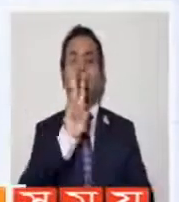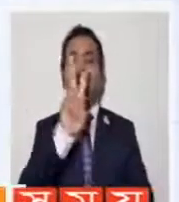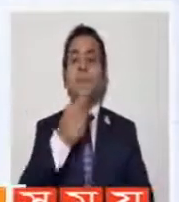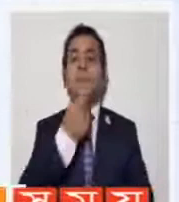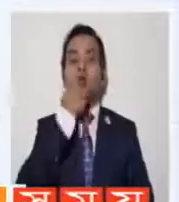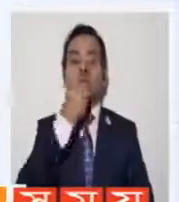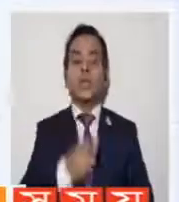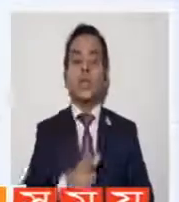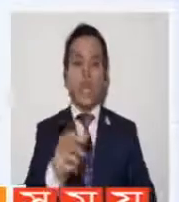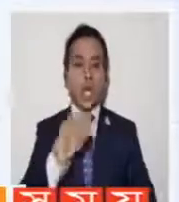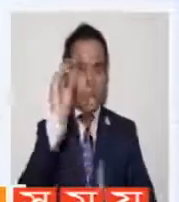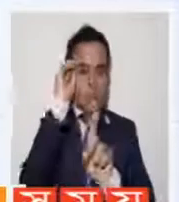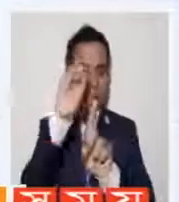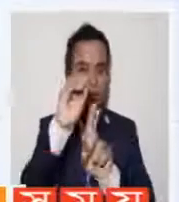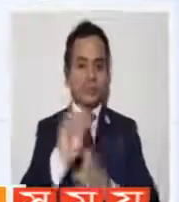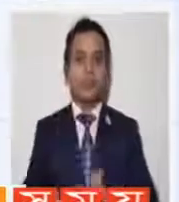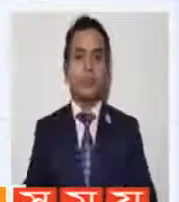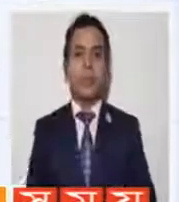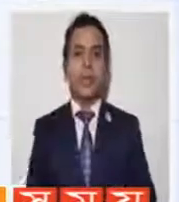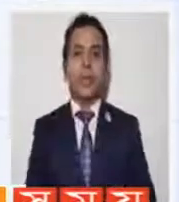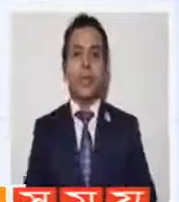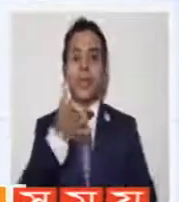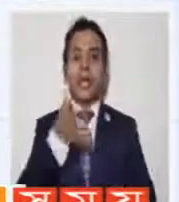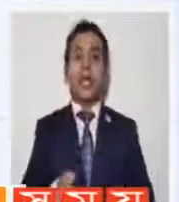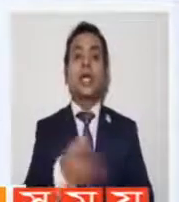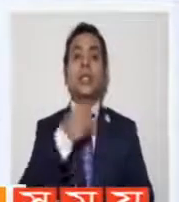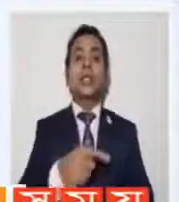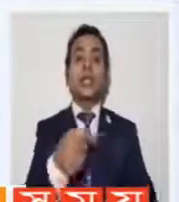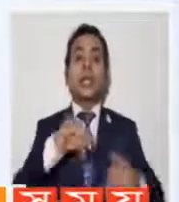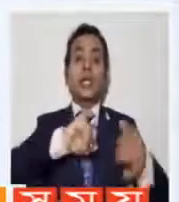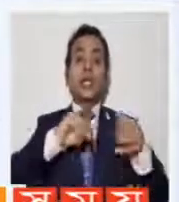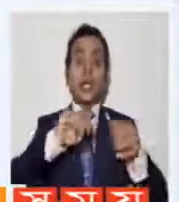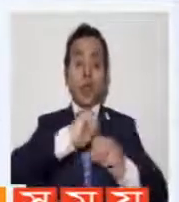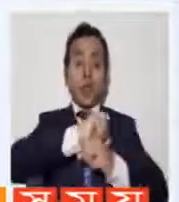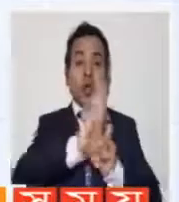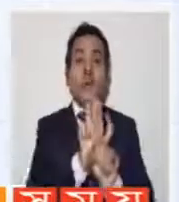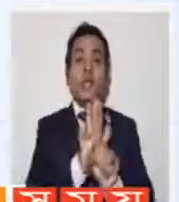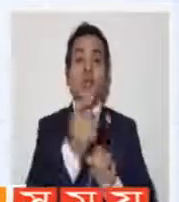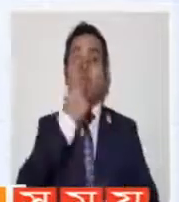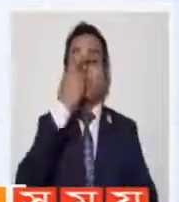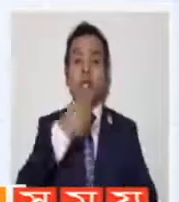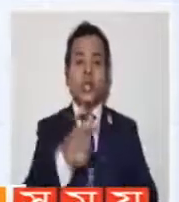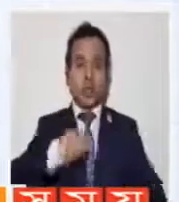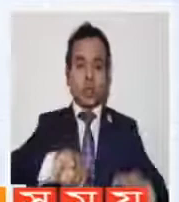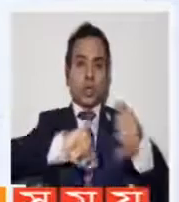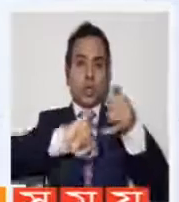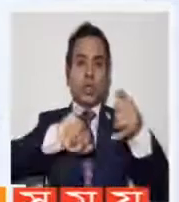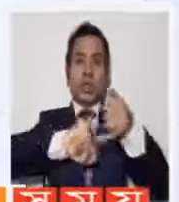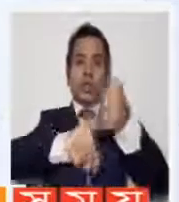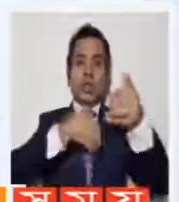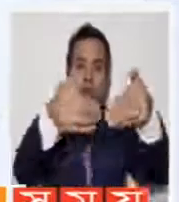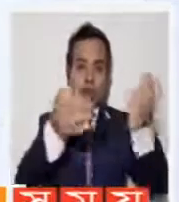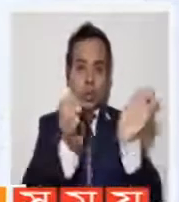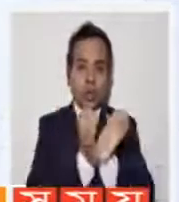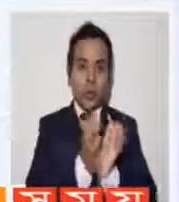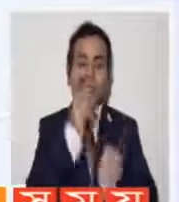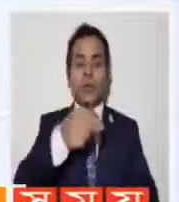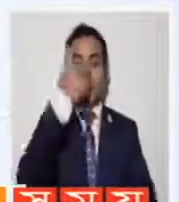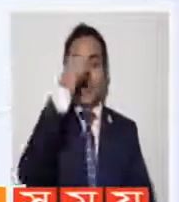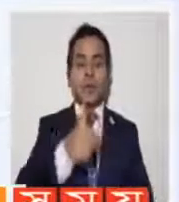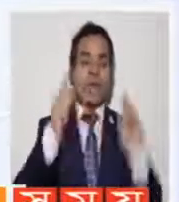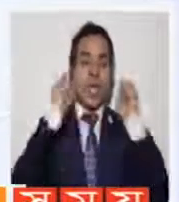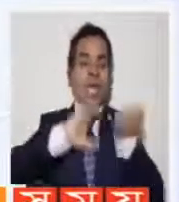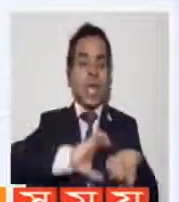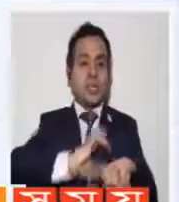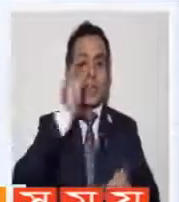बांग्लादेशेर परिस्थिति आपनादेर सामने तुले धरब, तबे परिस्थिति तोलार आगे आमि दुइटा विषये आलाप करब। एकटी हलो